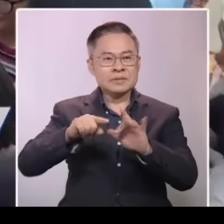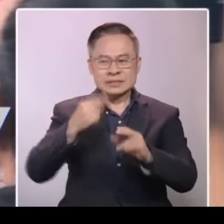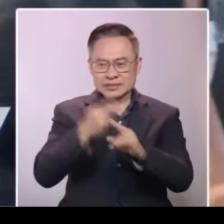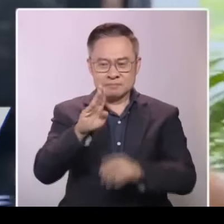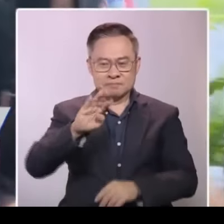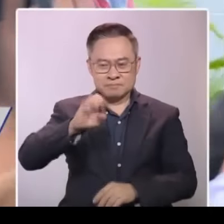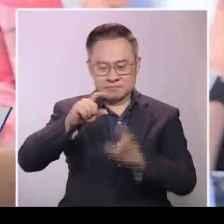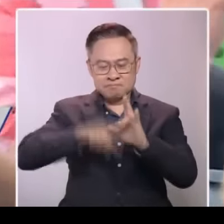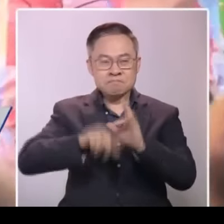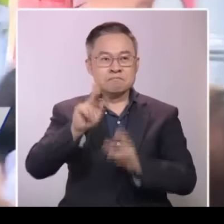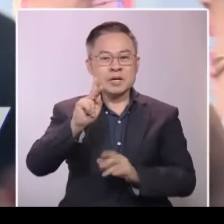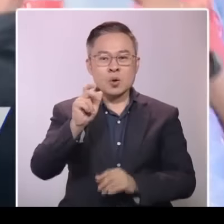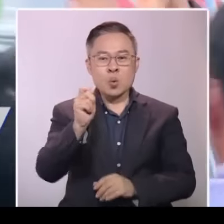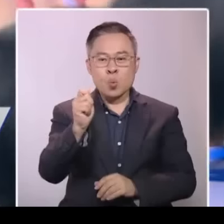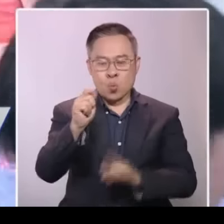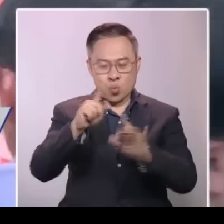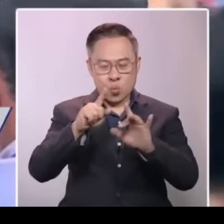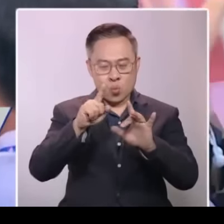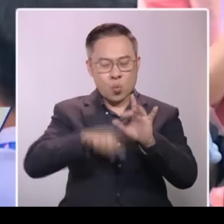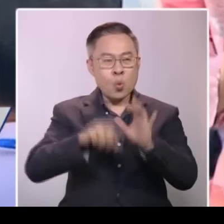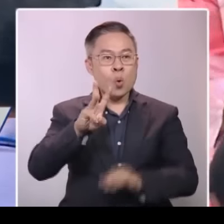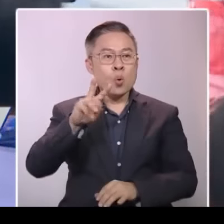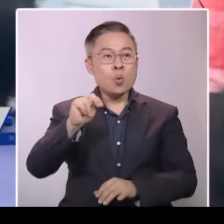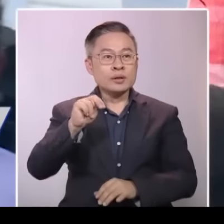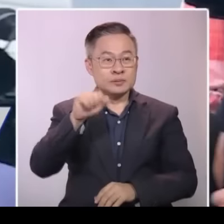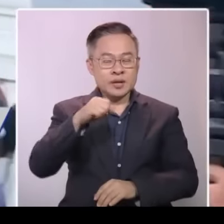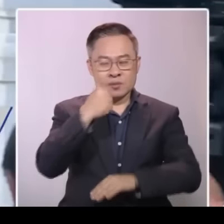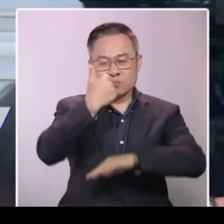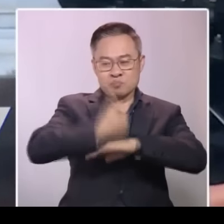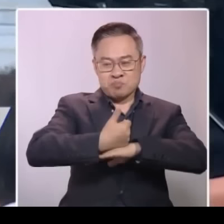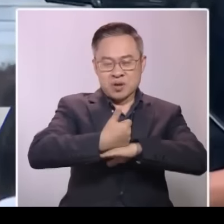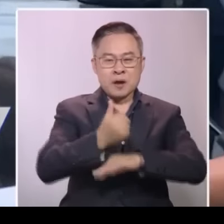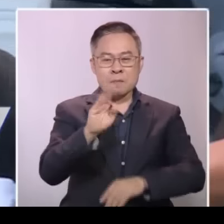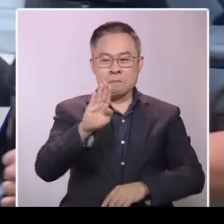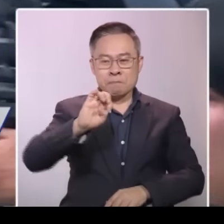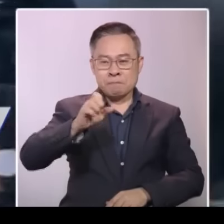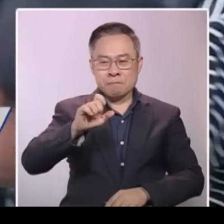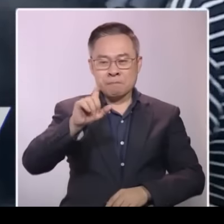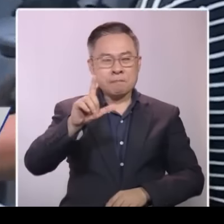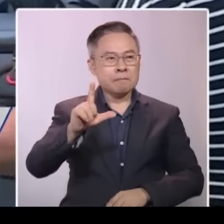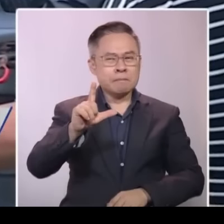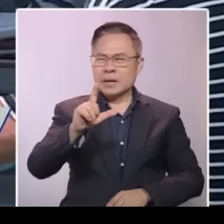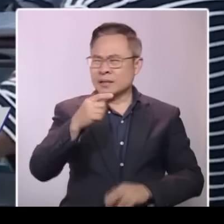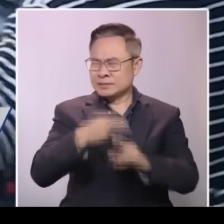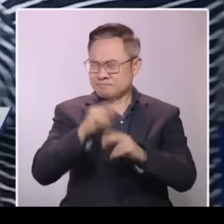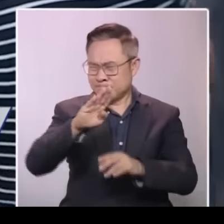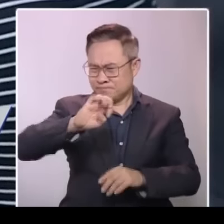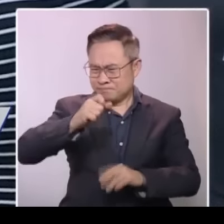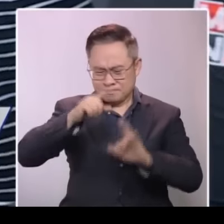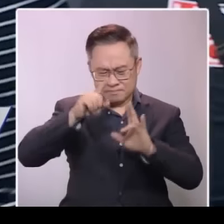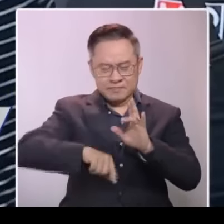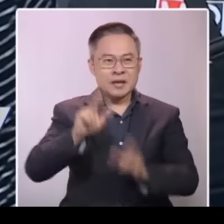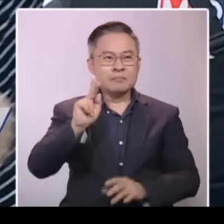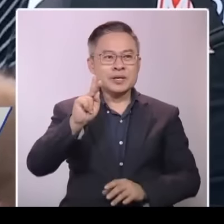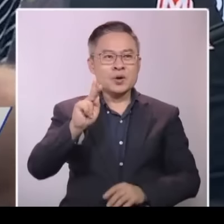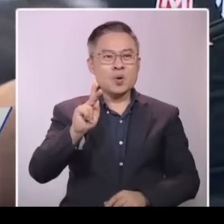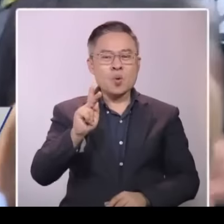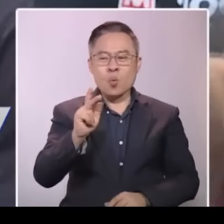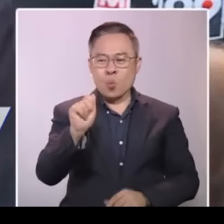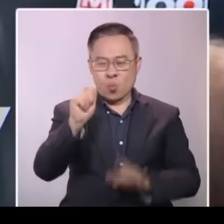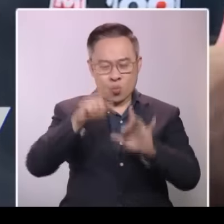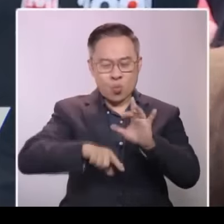ไงหลังจากนี้ถ้าต้องไปนั่งกลาโหมต้องเรียกว่าบิ๊กอ้วนใช่หรือไม ่ คุณภูมิธรรมไม่ตอบนะหัวเ ราะ หัวเ